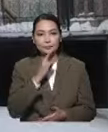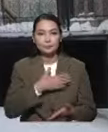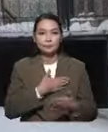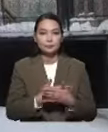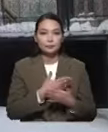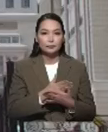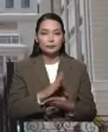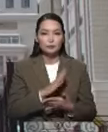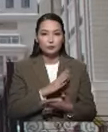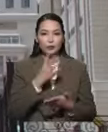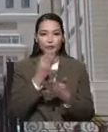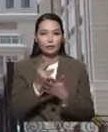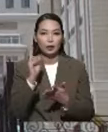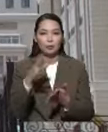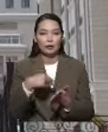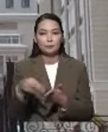обзаводиться